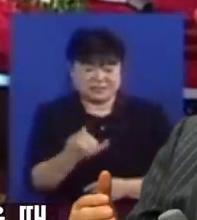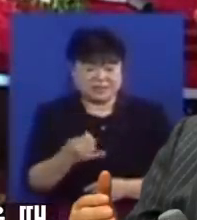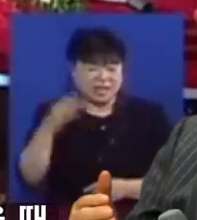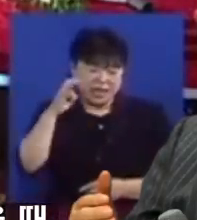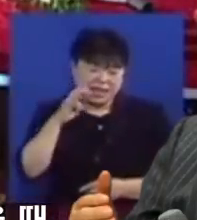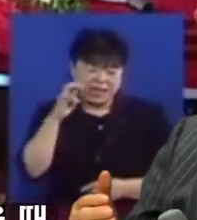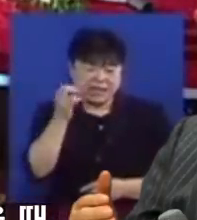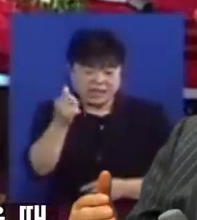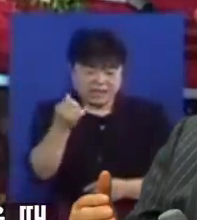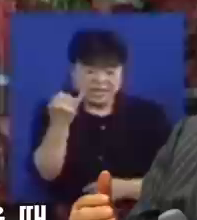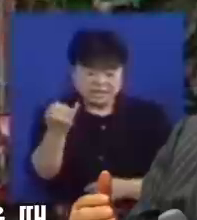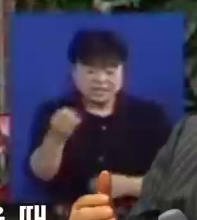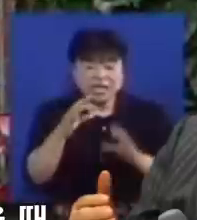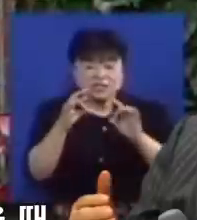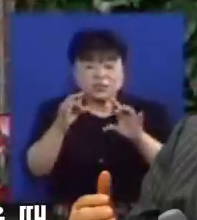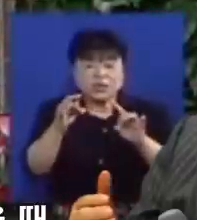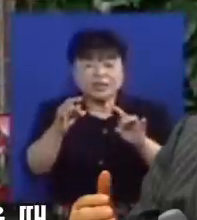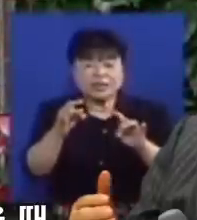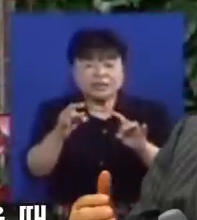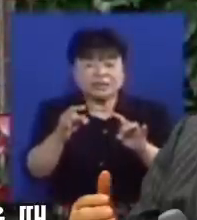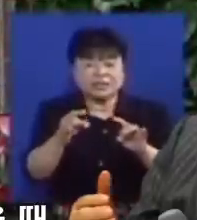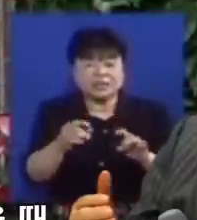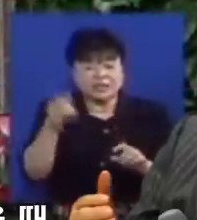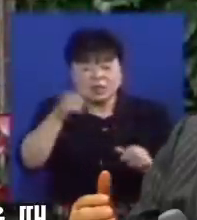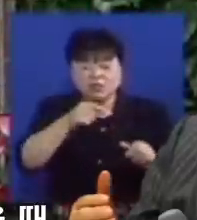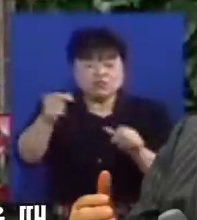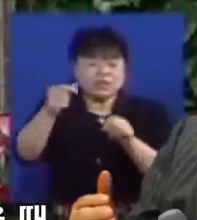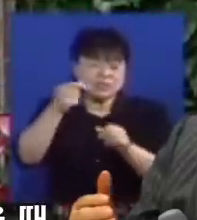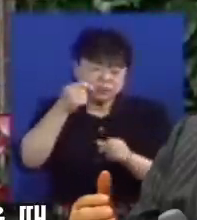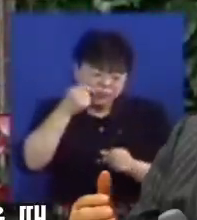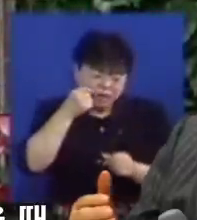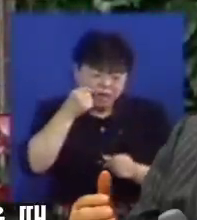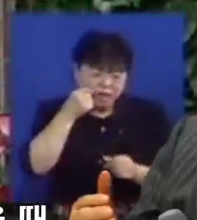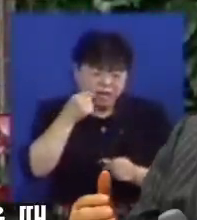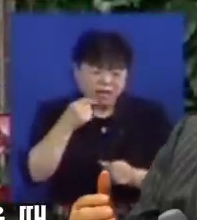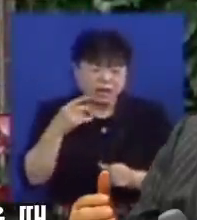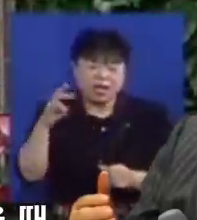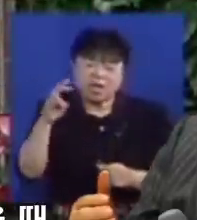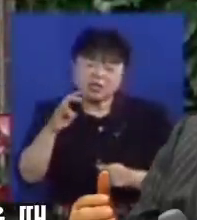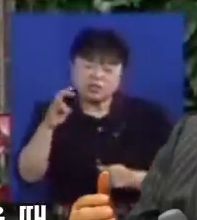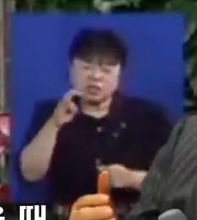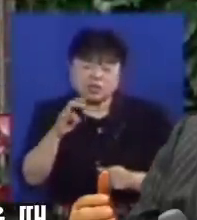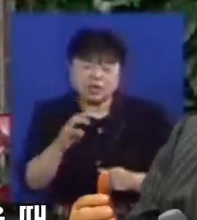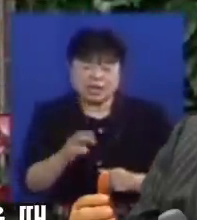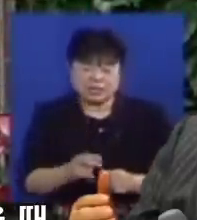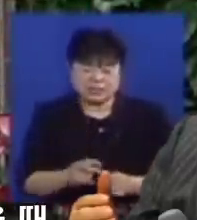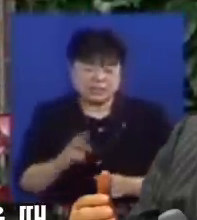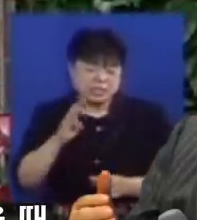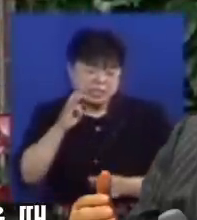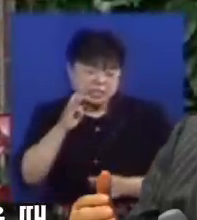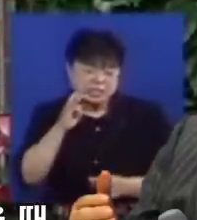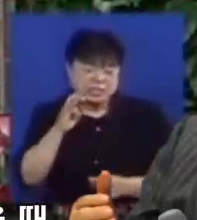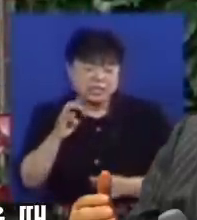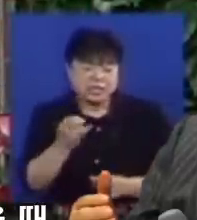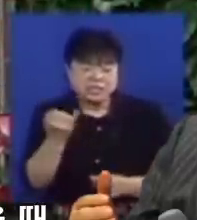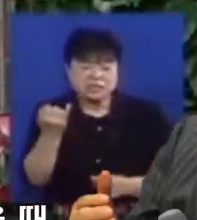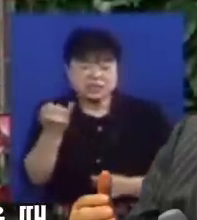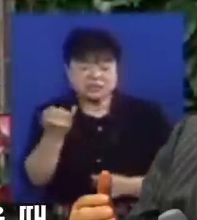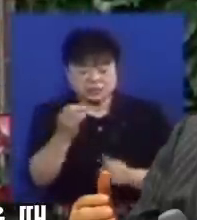때였었습니다. 그녀는 아직 한 사람의 영혼도 건지지 못한 채 율락여들의 상담과 건강복지만을